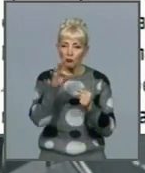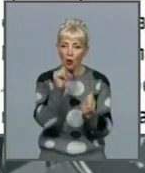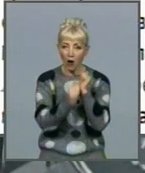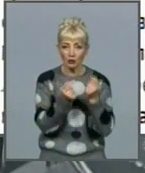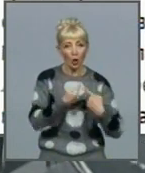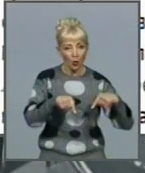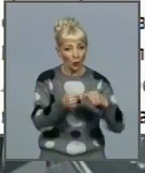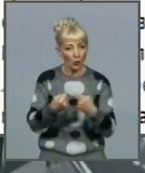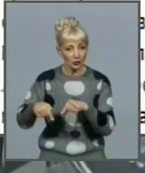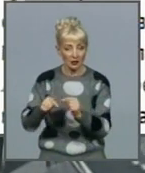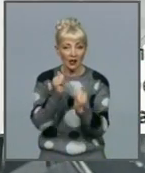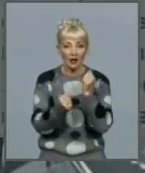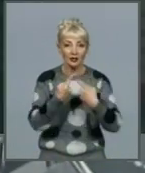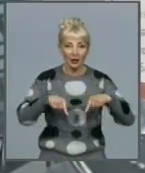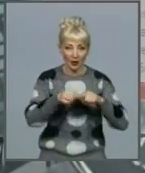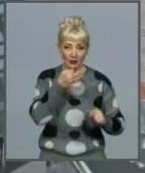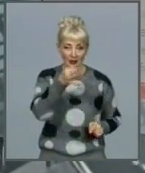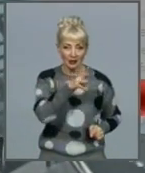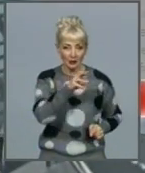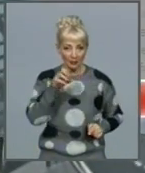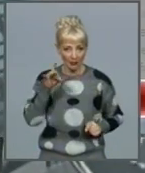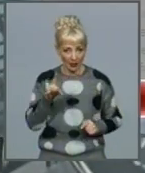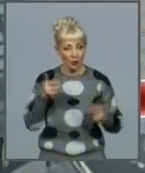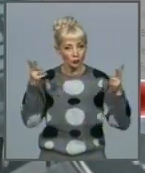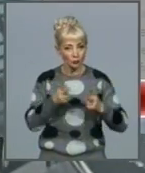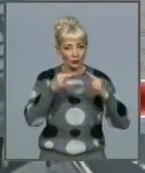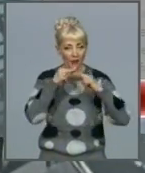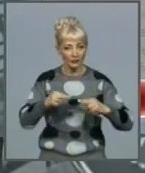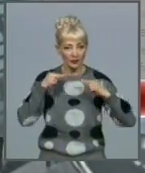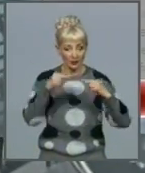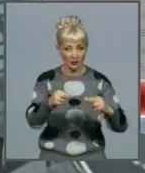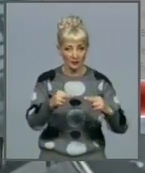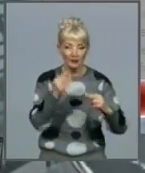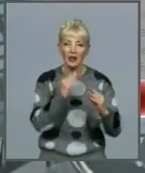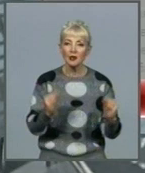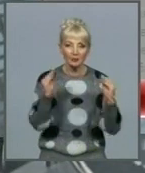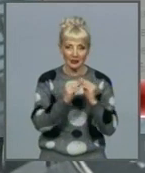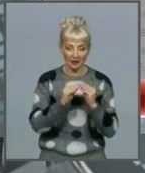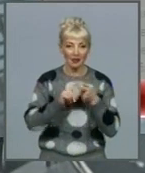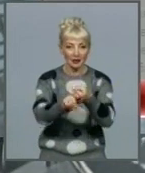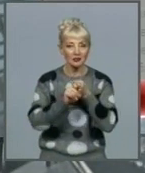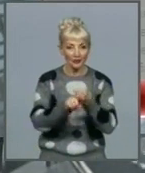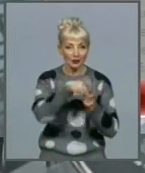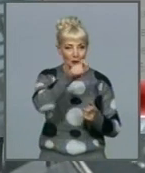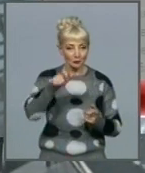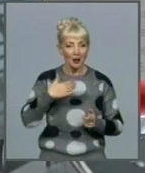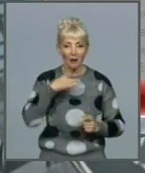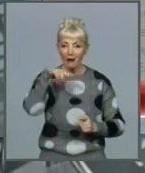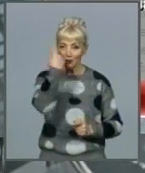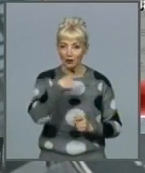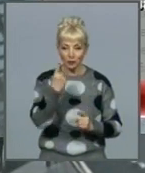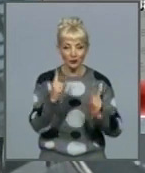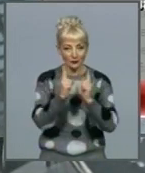галузей, підкреслив мер, варта уваги. Постоянная связь с людьми. Мои личные приемы проходят в горсовете,